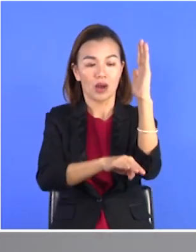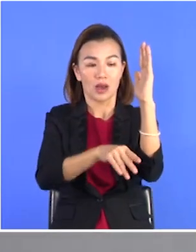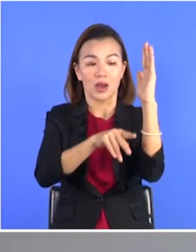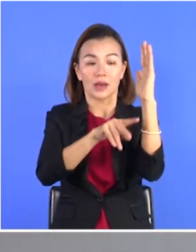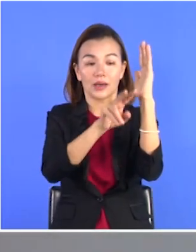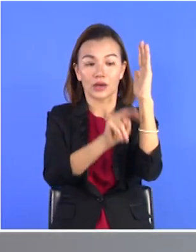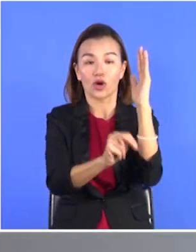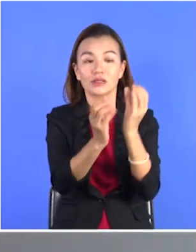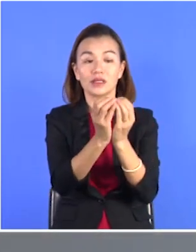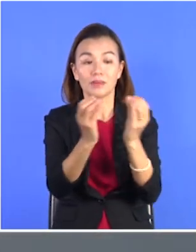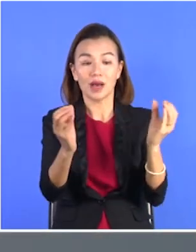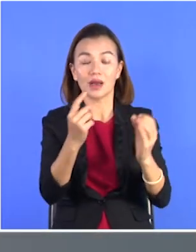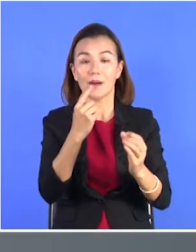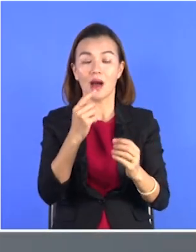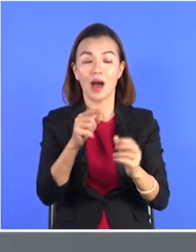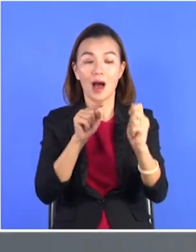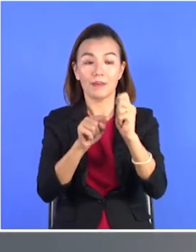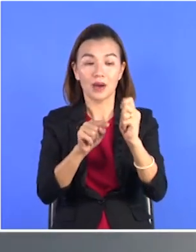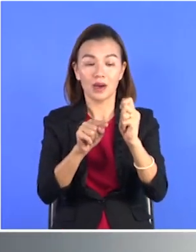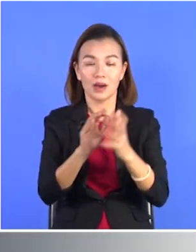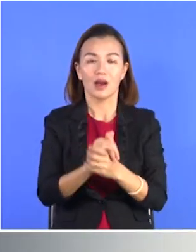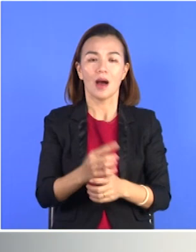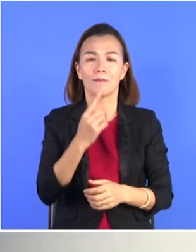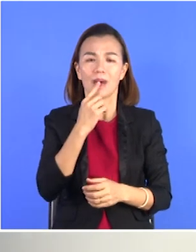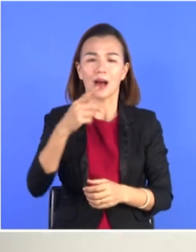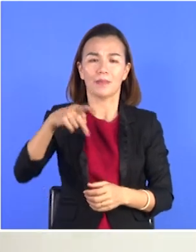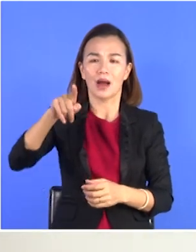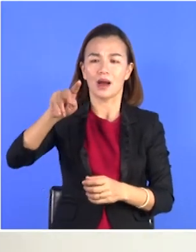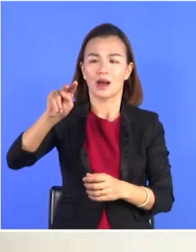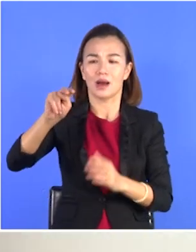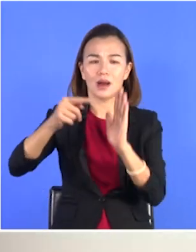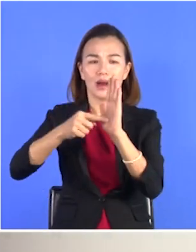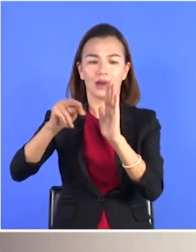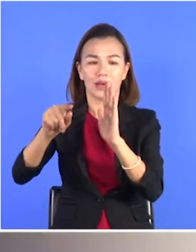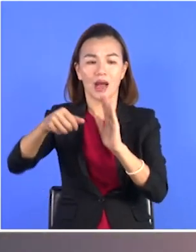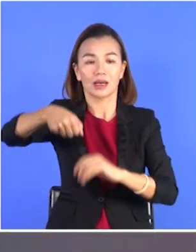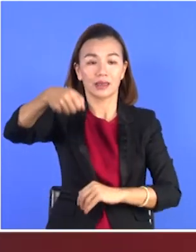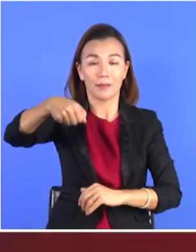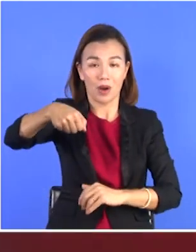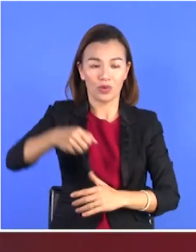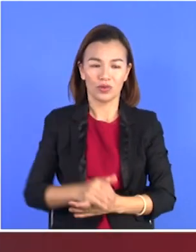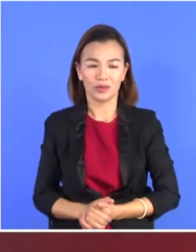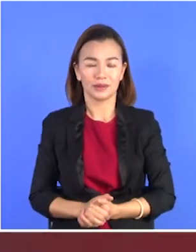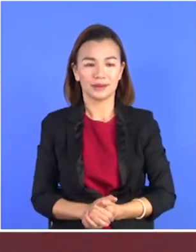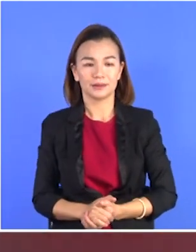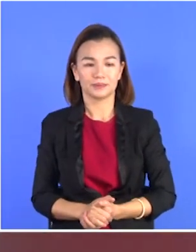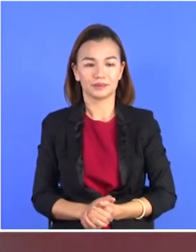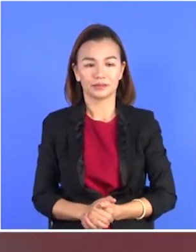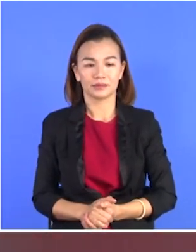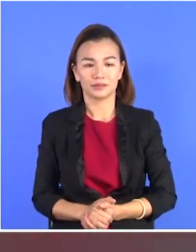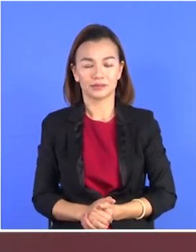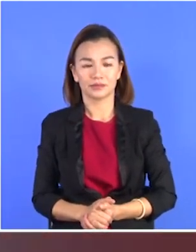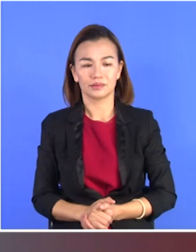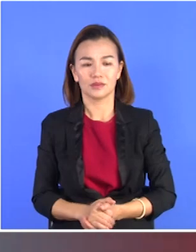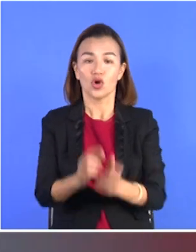จวดนครศรีธรรมราชและที่ดึงออกมาเป็นกระเป๋าเดินทางกระเป๋าเสื้อผ้าดูสิคะคือถ้าลำพังเป็นแค่หนู